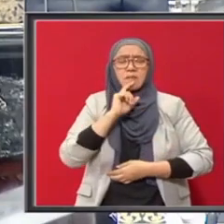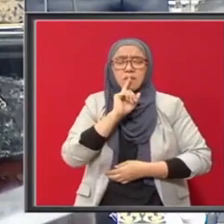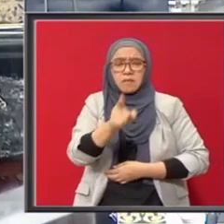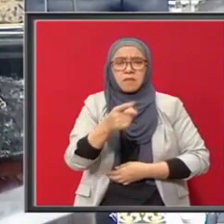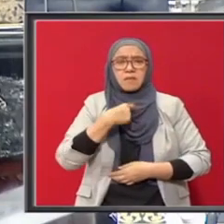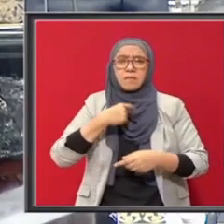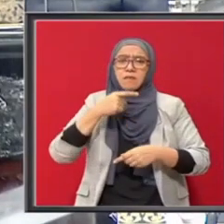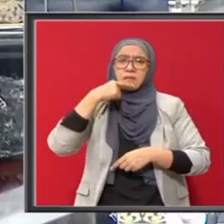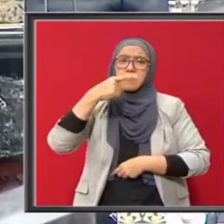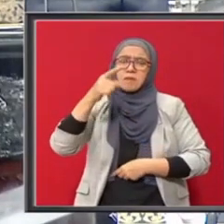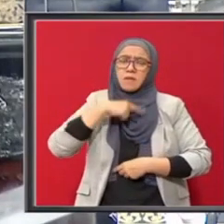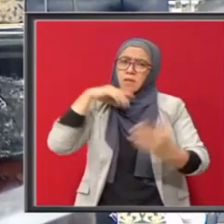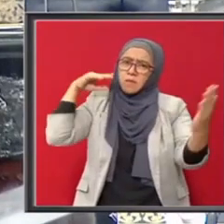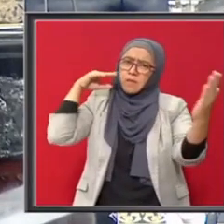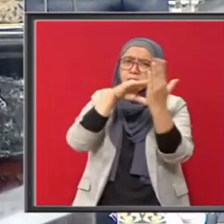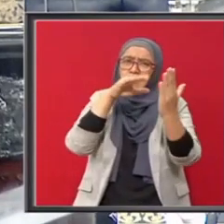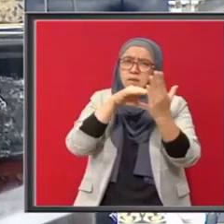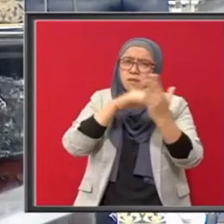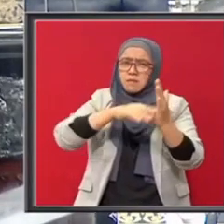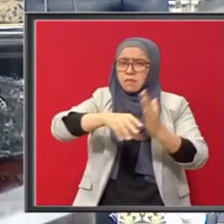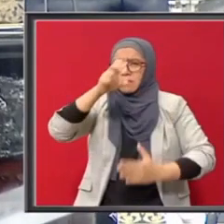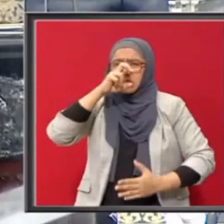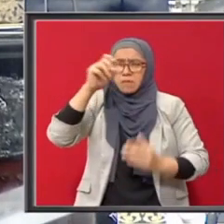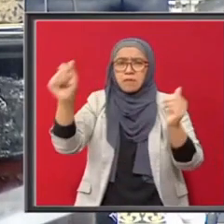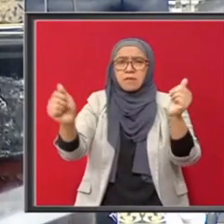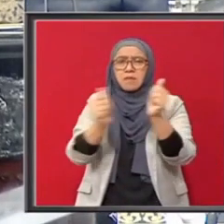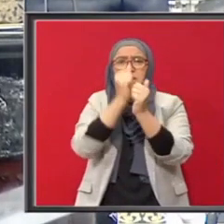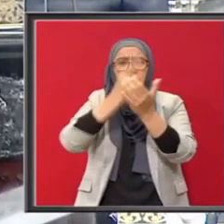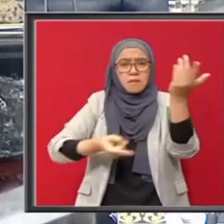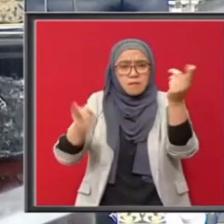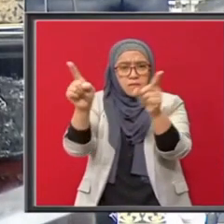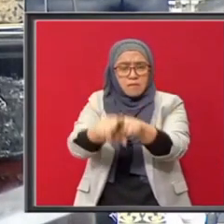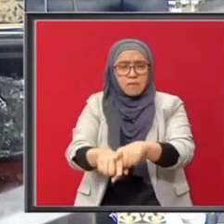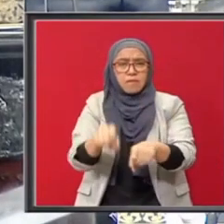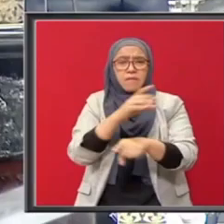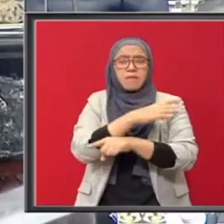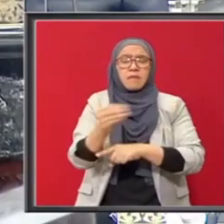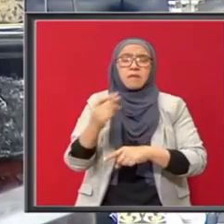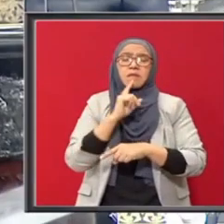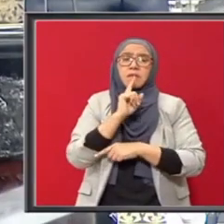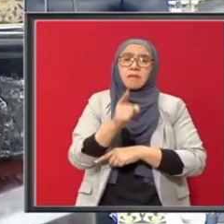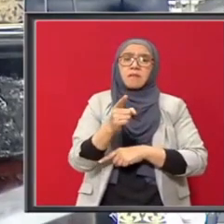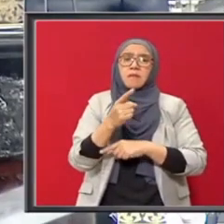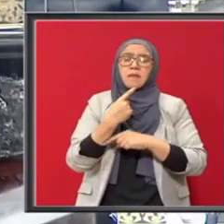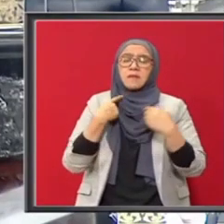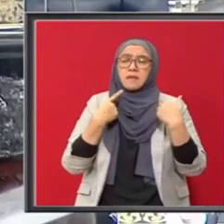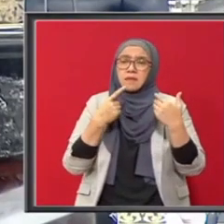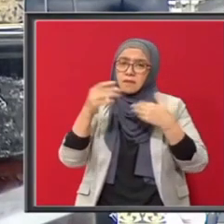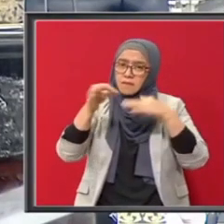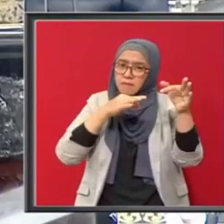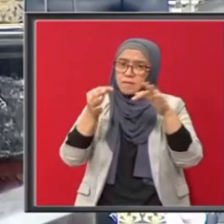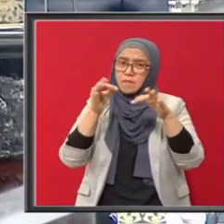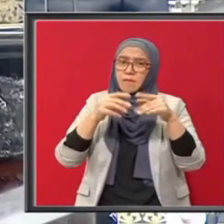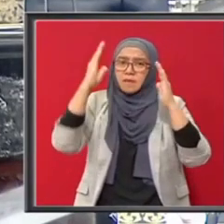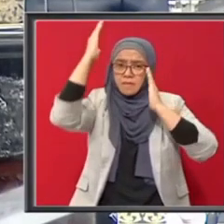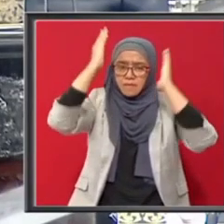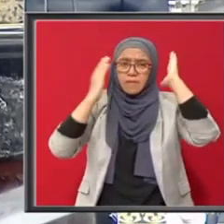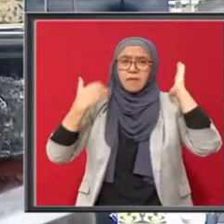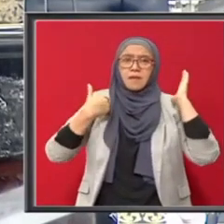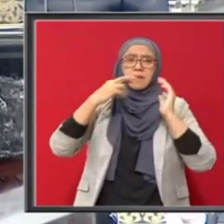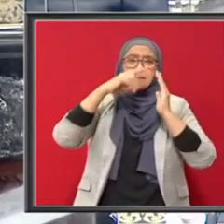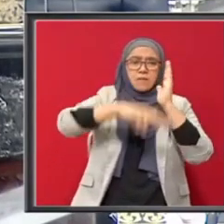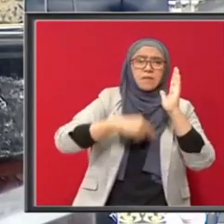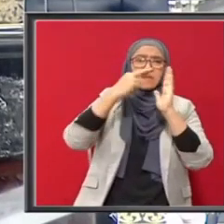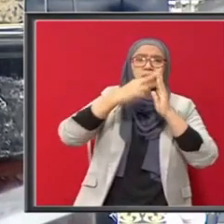dan keduanya saya inginnya tekan dan jelaskan selesai kali lagi bahwa Malaysia ada peranan yang penting yang akan terus kita mainkan